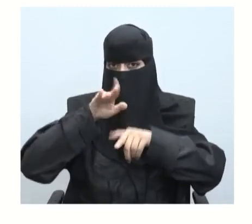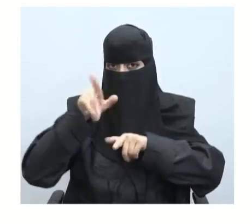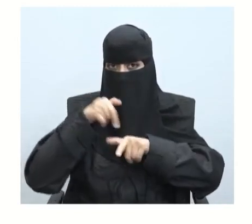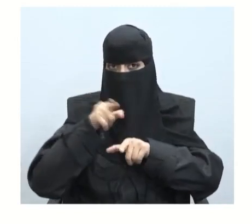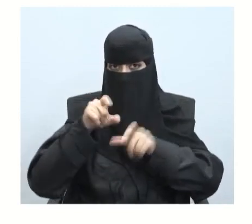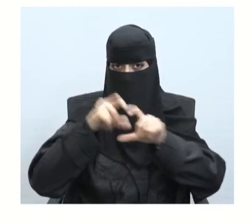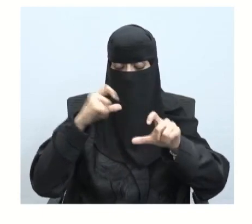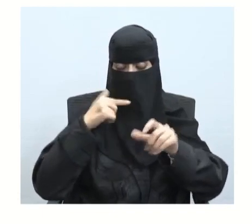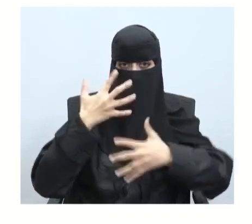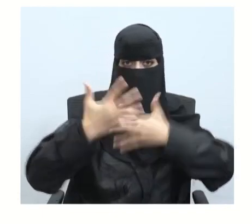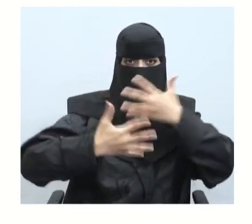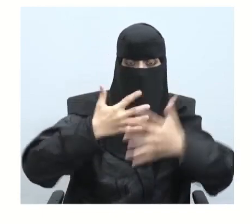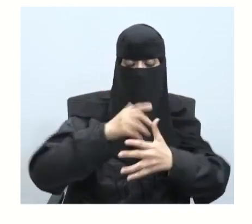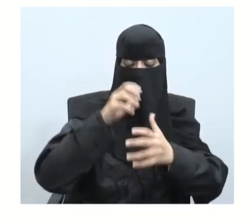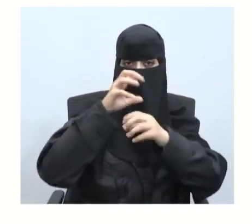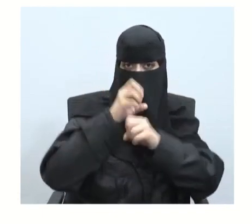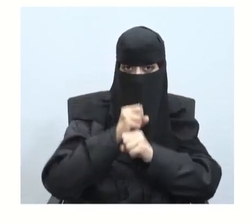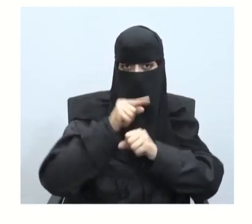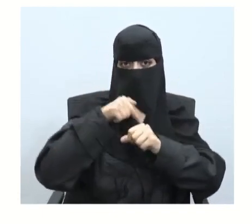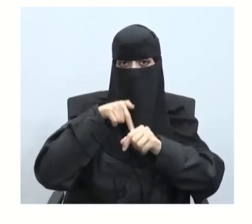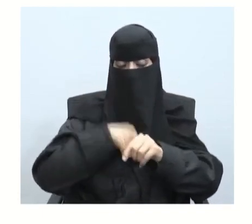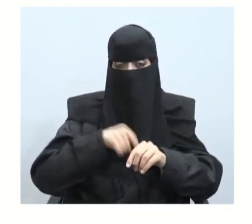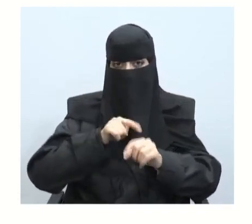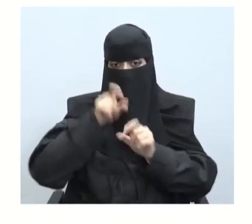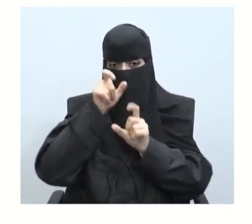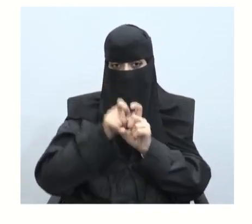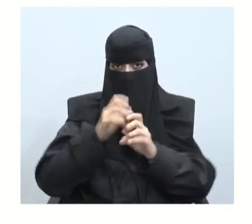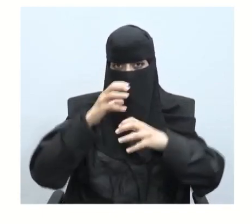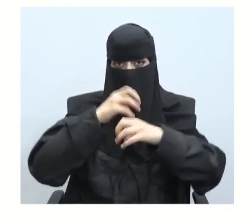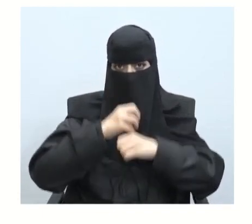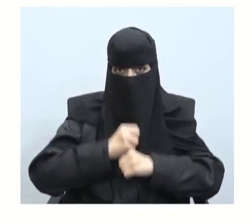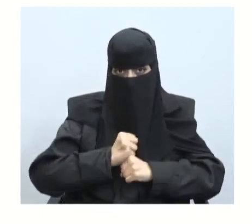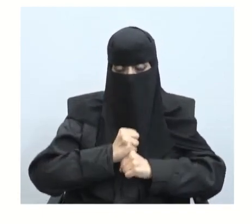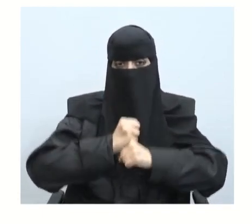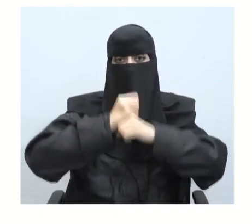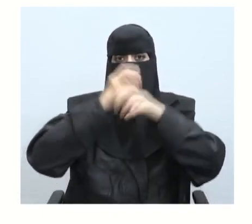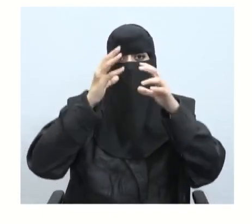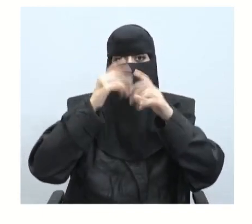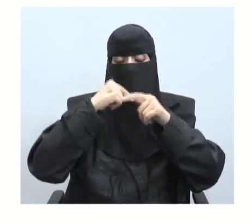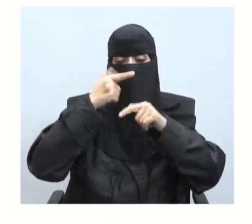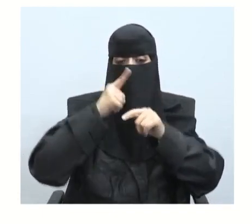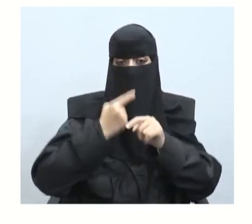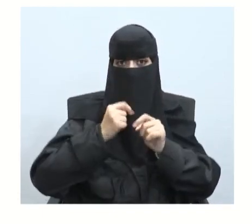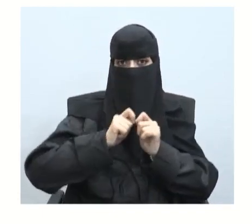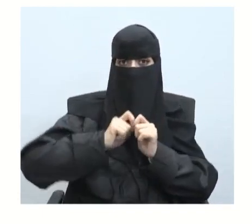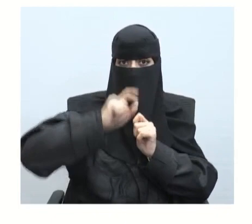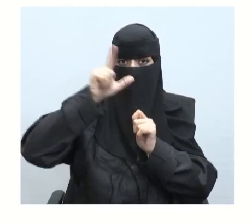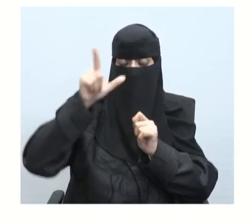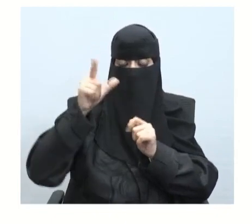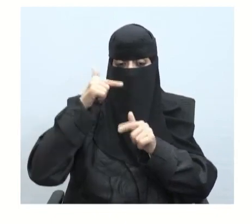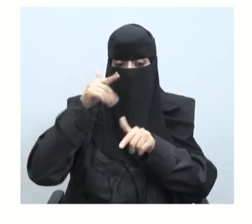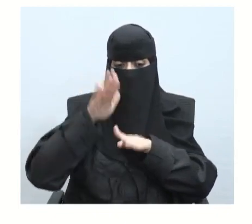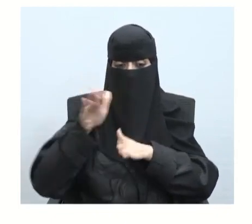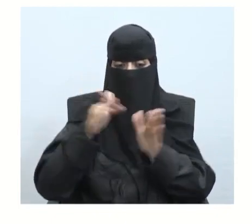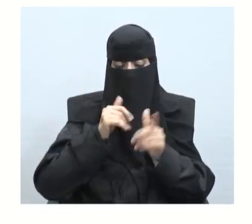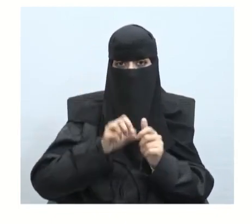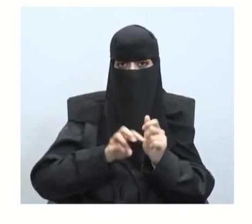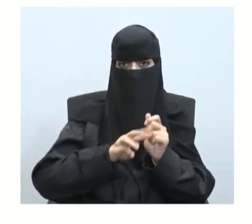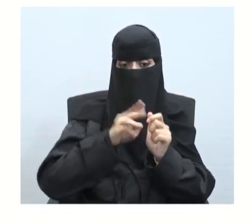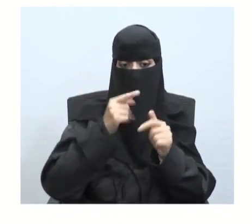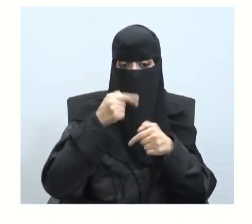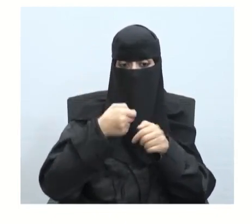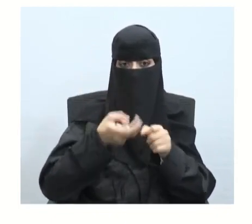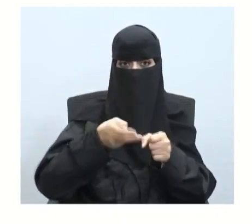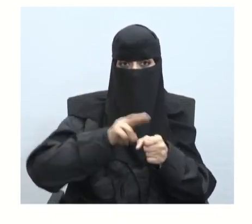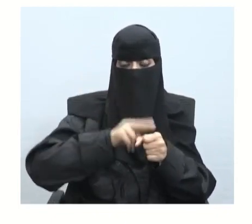عباره عن طاقه كامله كان يخزنها هذا الشخص الذي يريد ان يقفز اذا الشغل